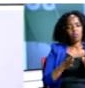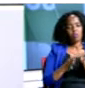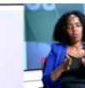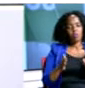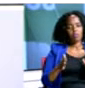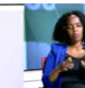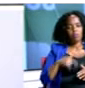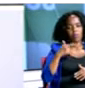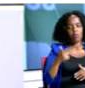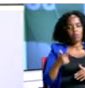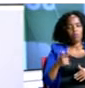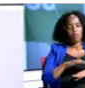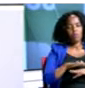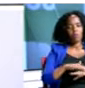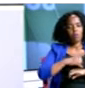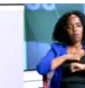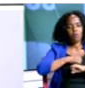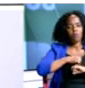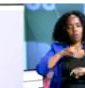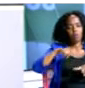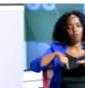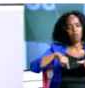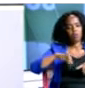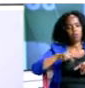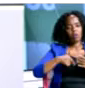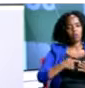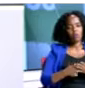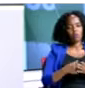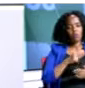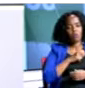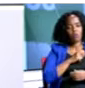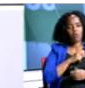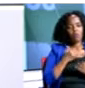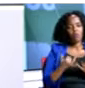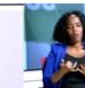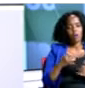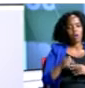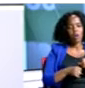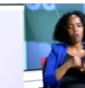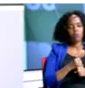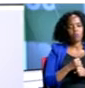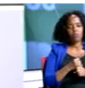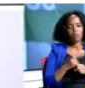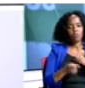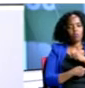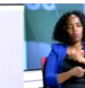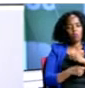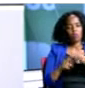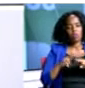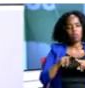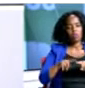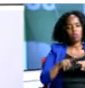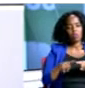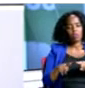Isna mali virus ini kan overat orkun danda. Kanaf soda nintane. Ak garu adunya tane ni koran nu adada ka amma da band